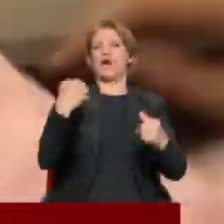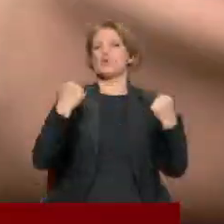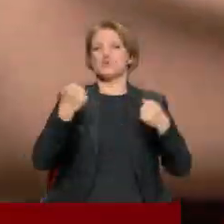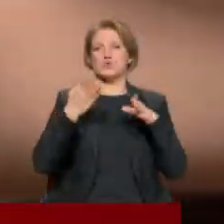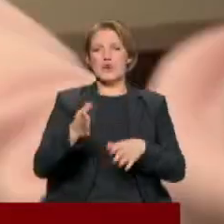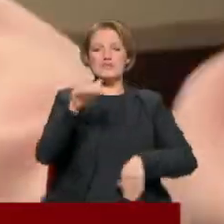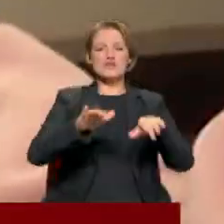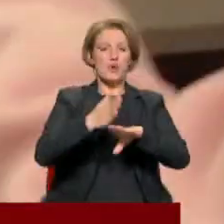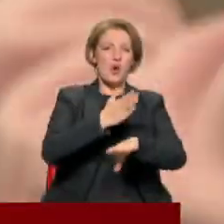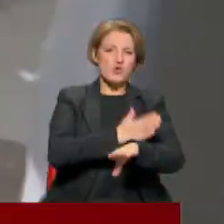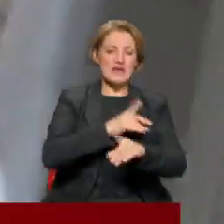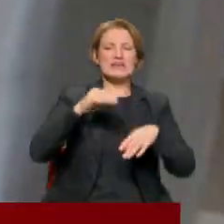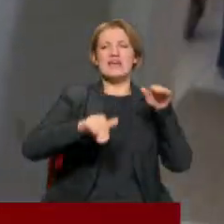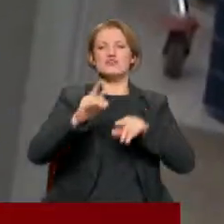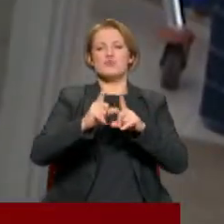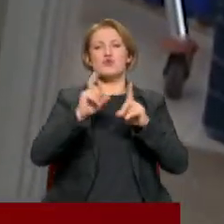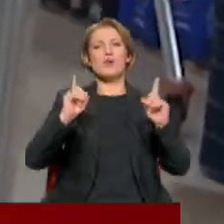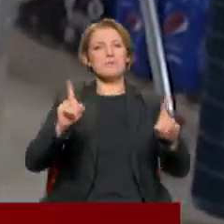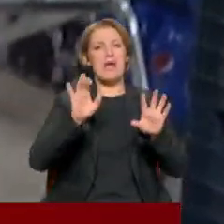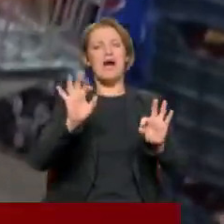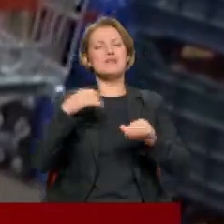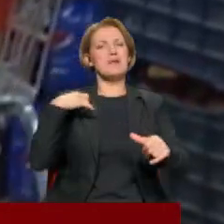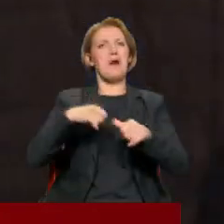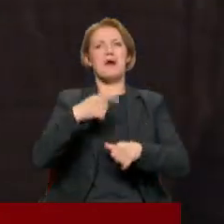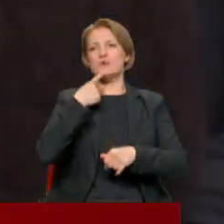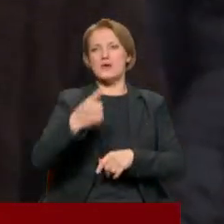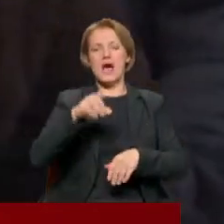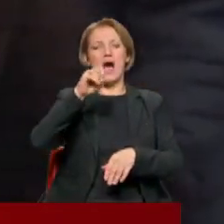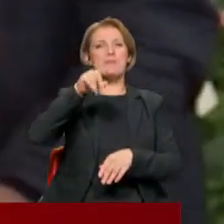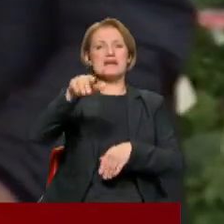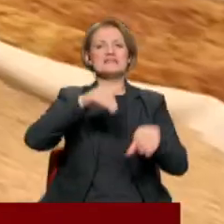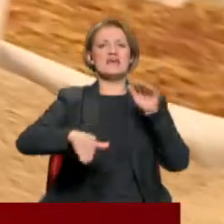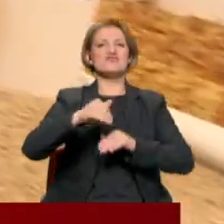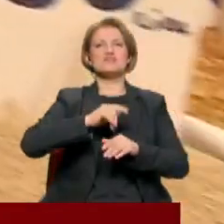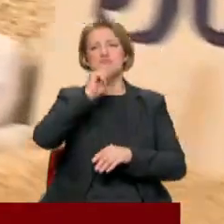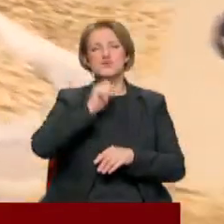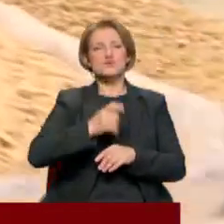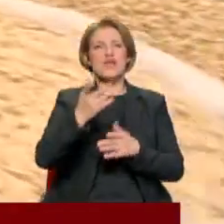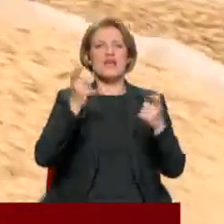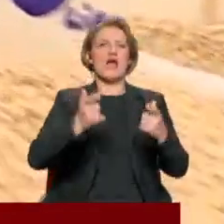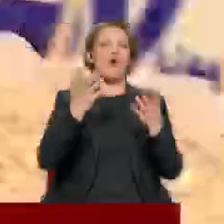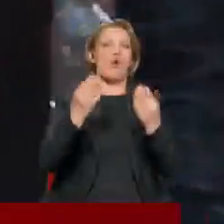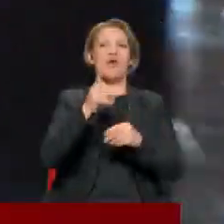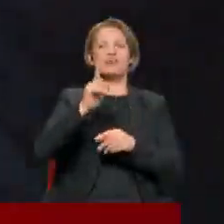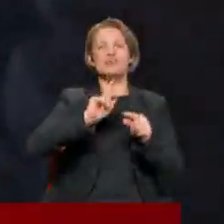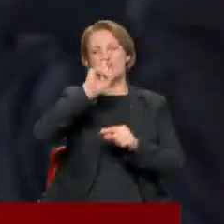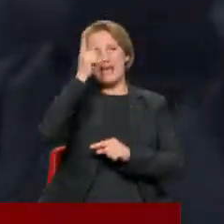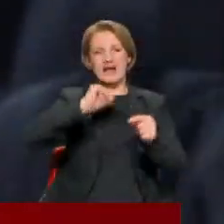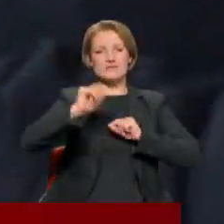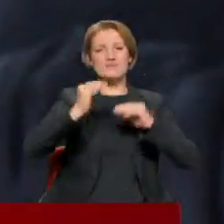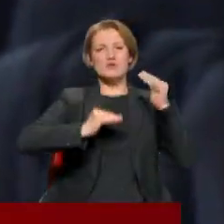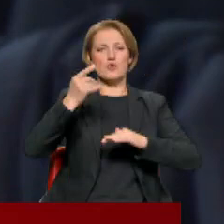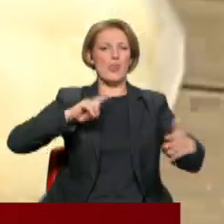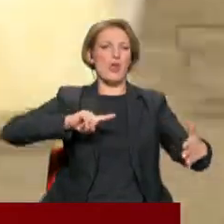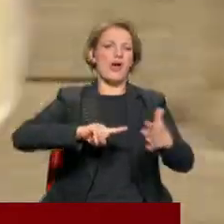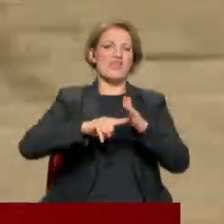seçimden önce de Seçim döneminde de her adreste sıklıkla tekrarladı AK Parti'nin seçim beyannamesinde de yer alan tek haneli enflasyon hedefini